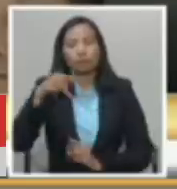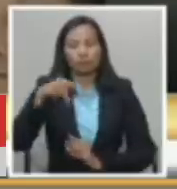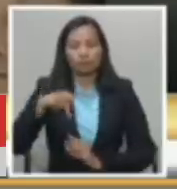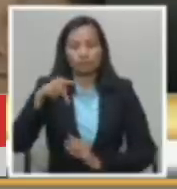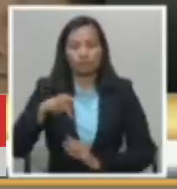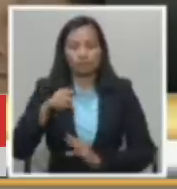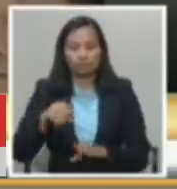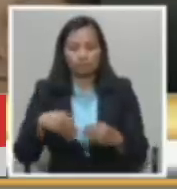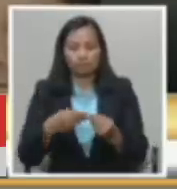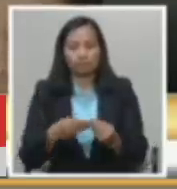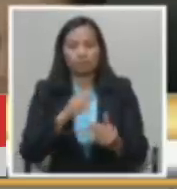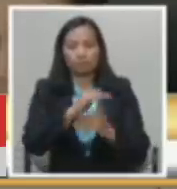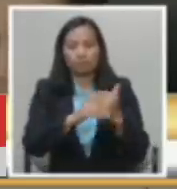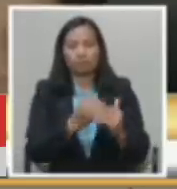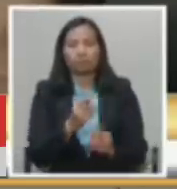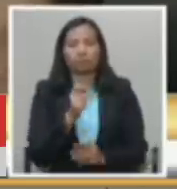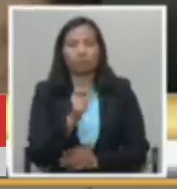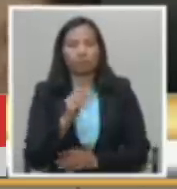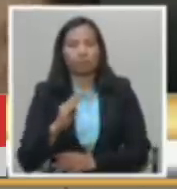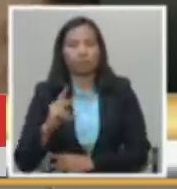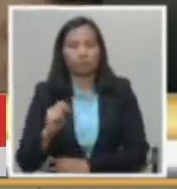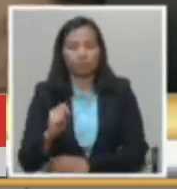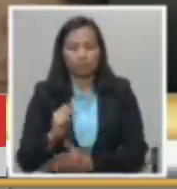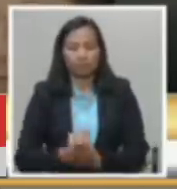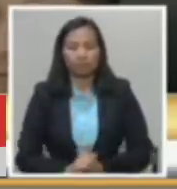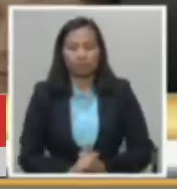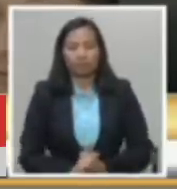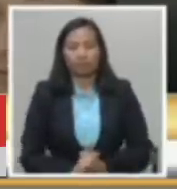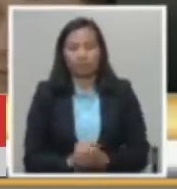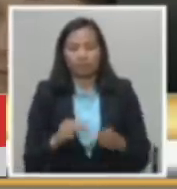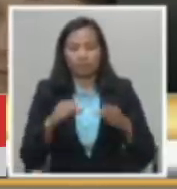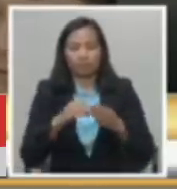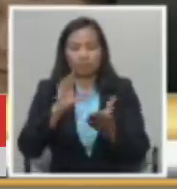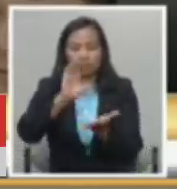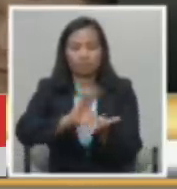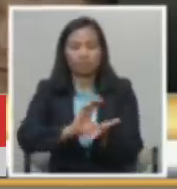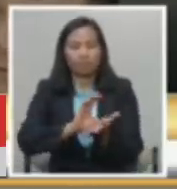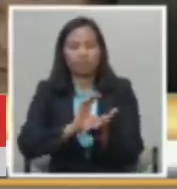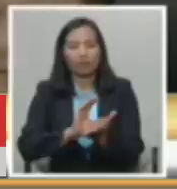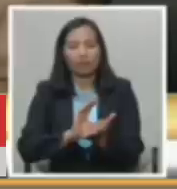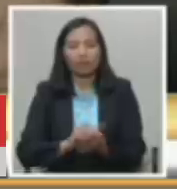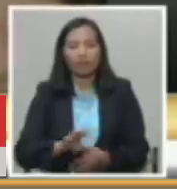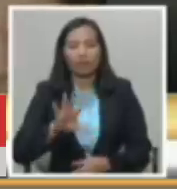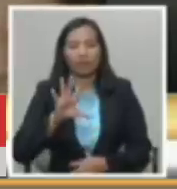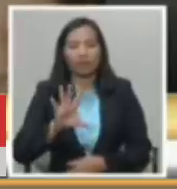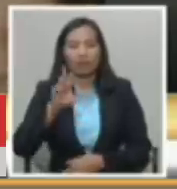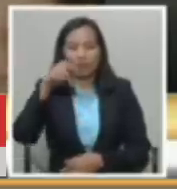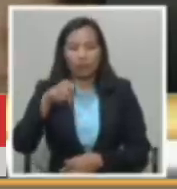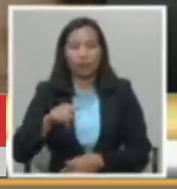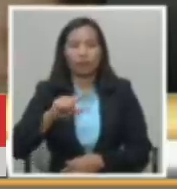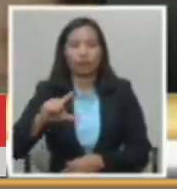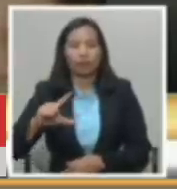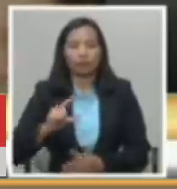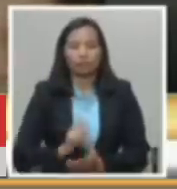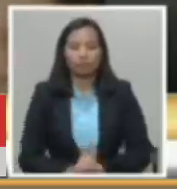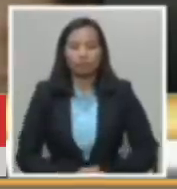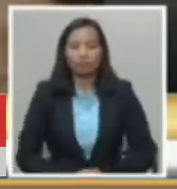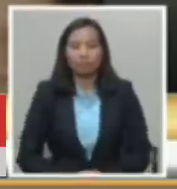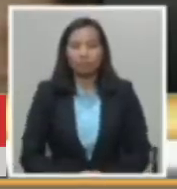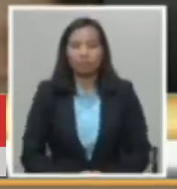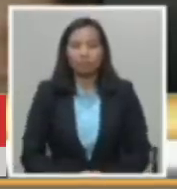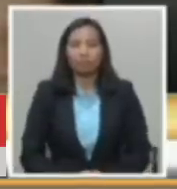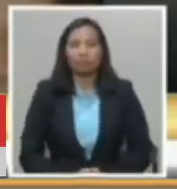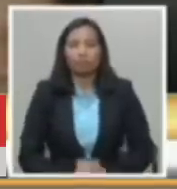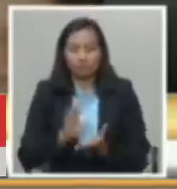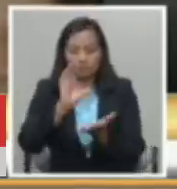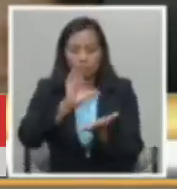ที่กรมส่งเสริมการปกครองท้องถิ่นในหมวดนี้มีงบประมาณไว้เพียงแค่ 5,000 ล้านบาทเศษเท่านั้นเองง